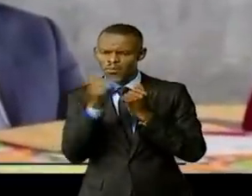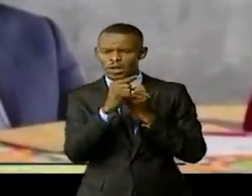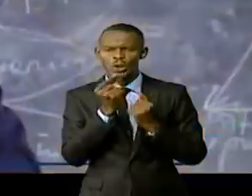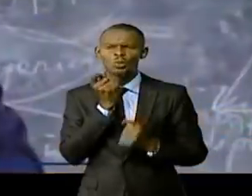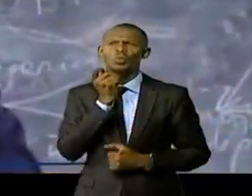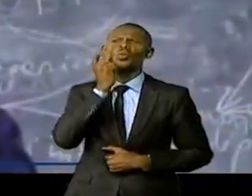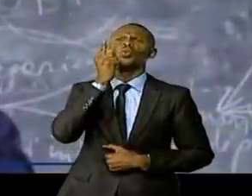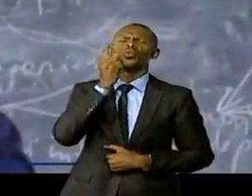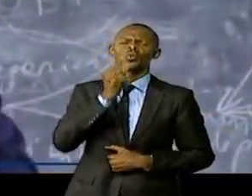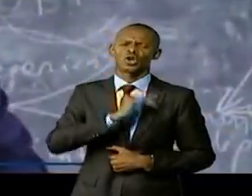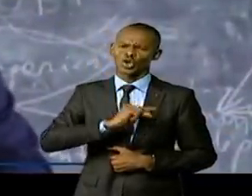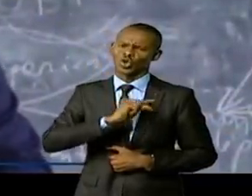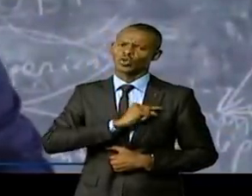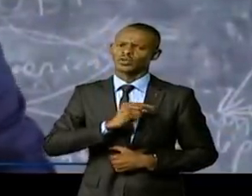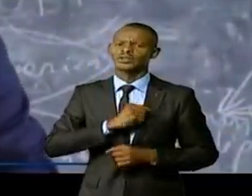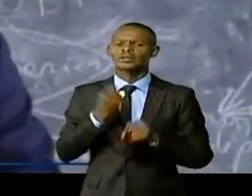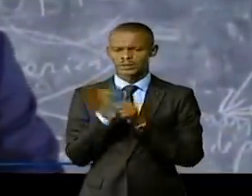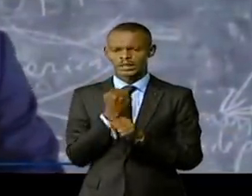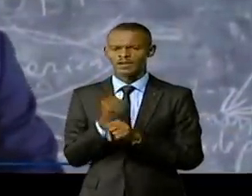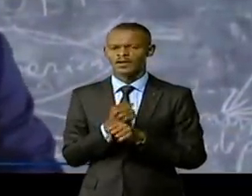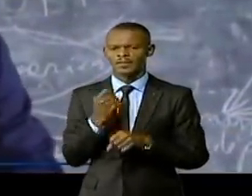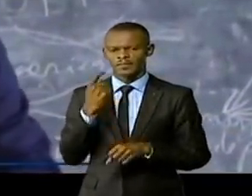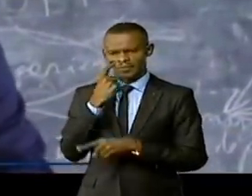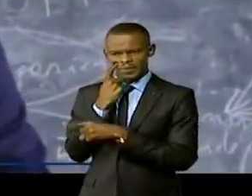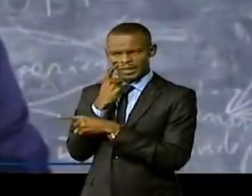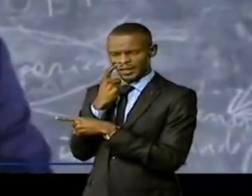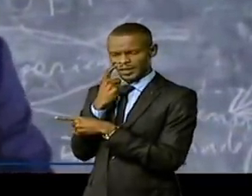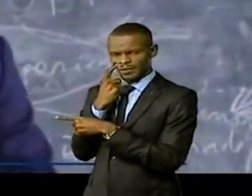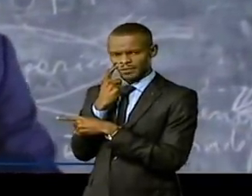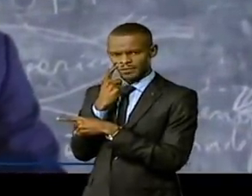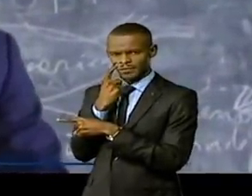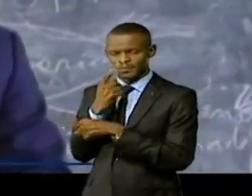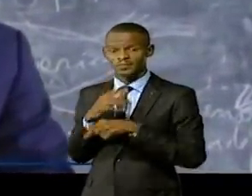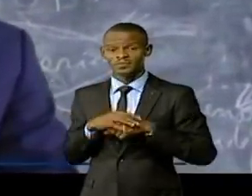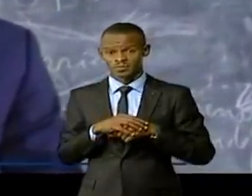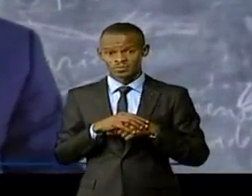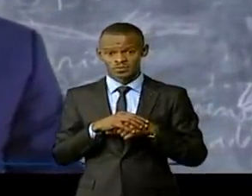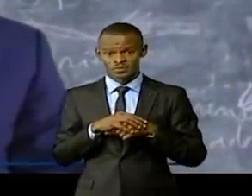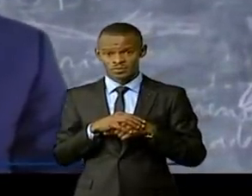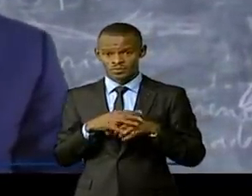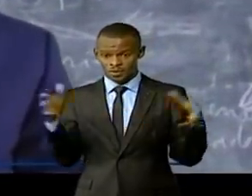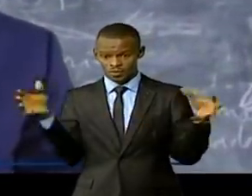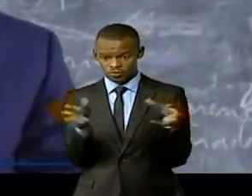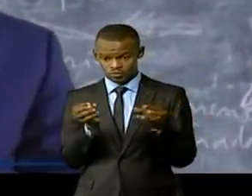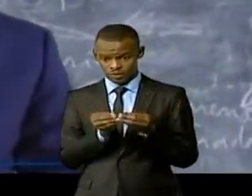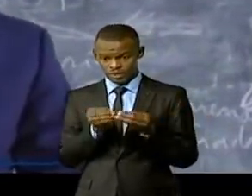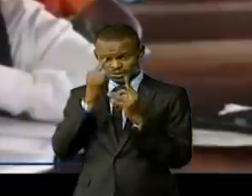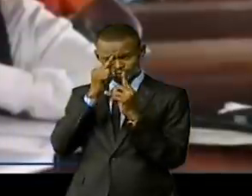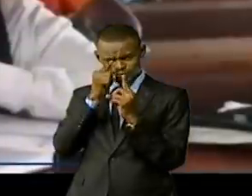adjuvants. L'objectif de ces assises était de réfléchir